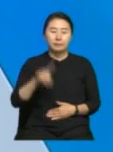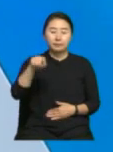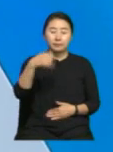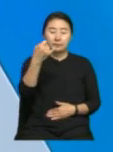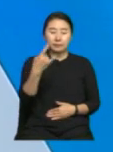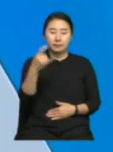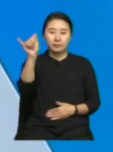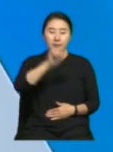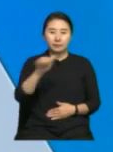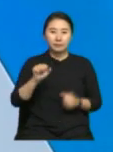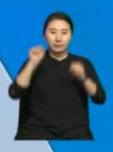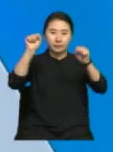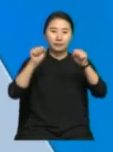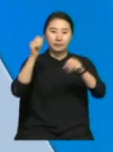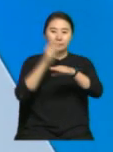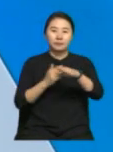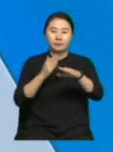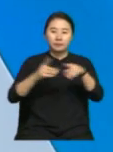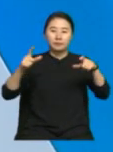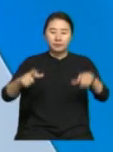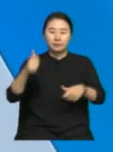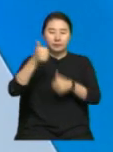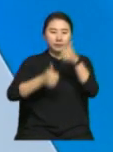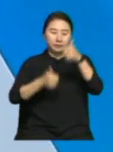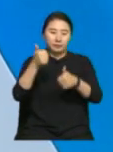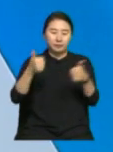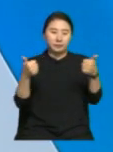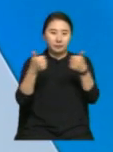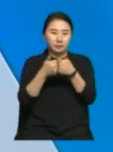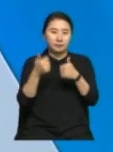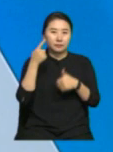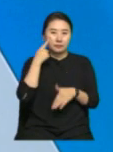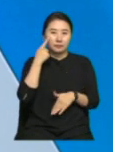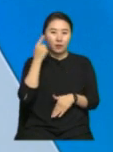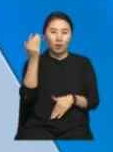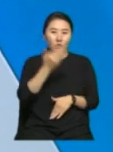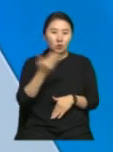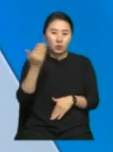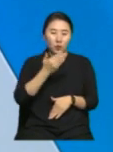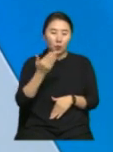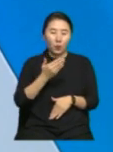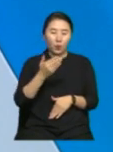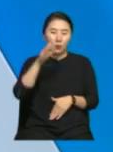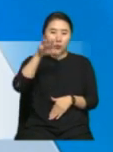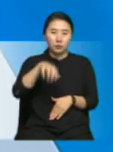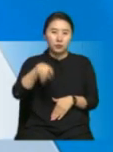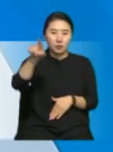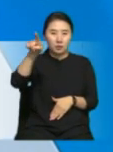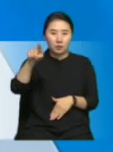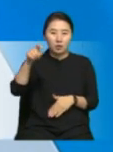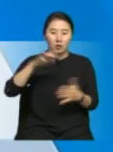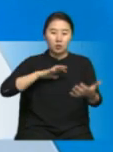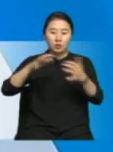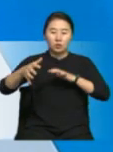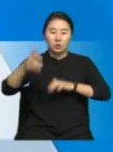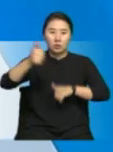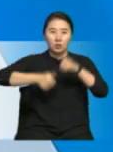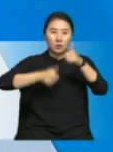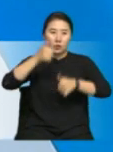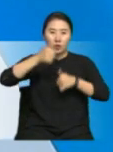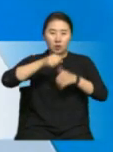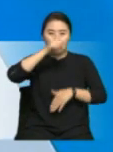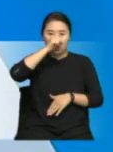제100회 전국 체육대회 우리 지역 선수들을 만나보는 시간. 오늘은 구로 금천구로 가보겠습니다. 각종 국제대회에서